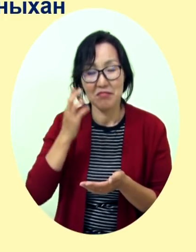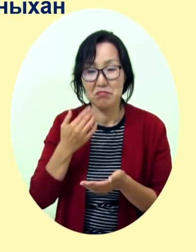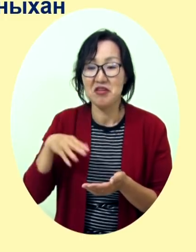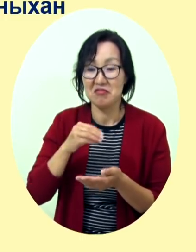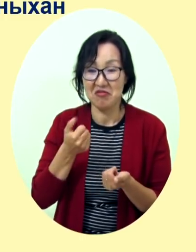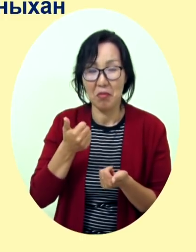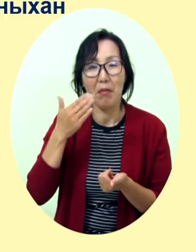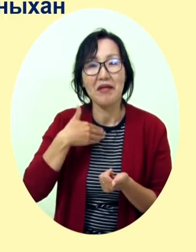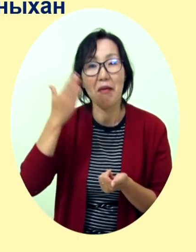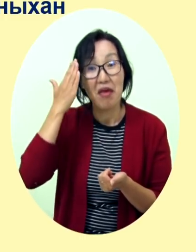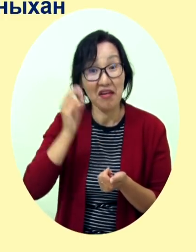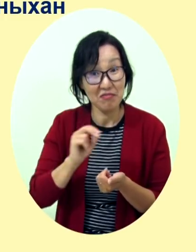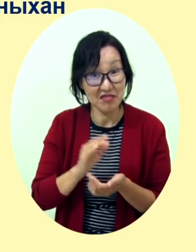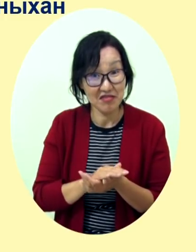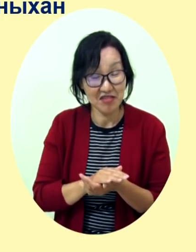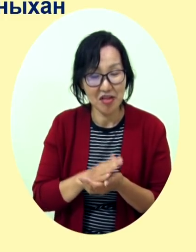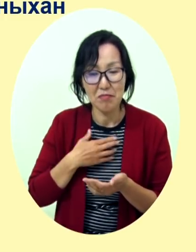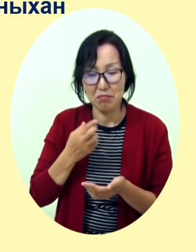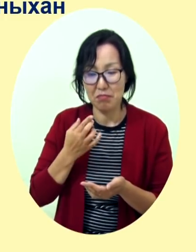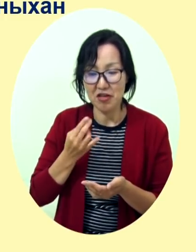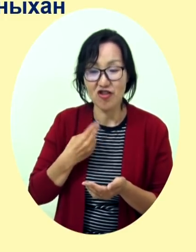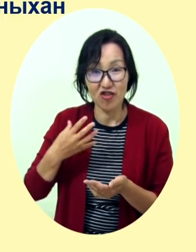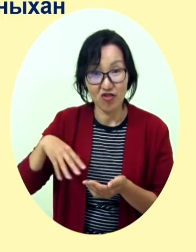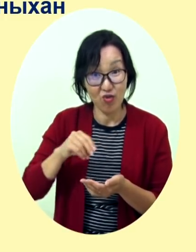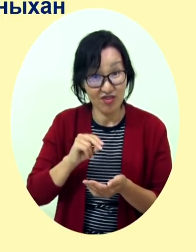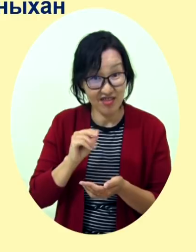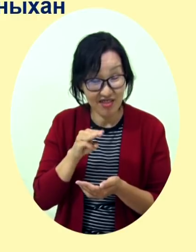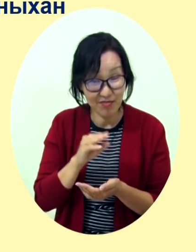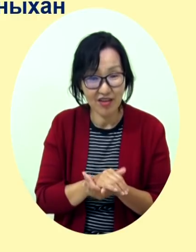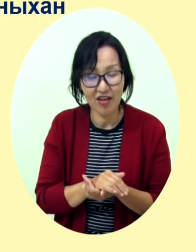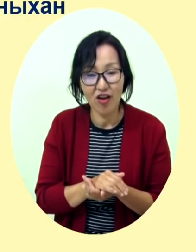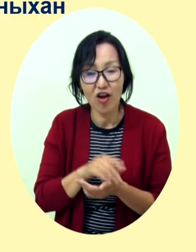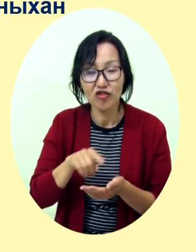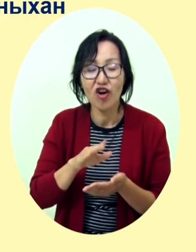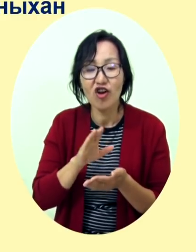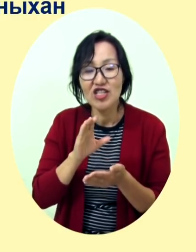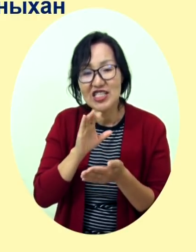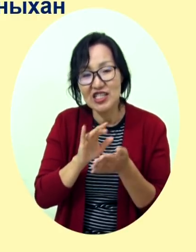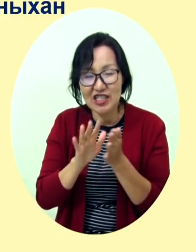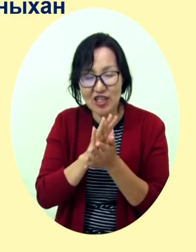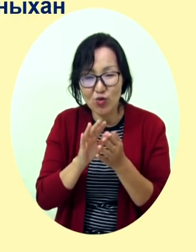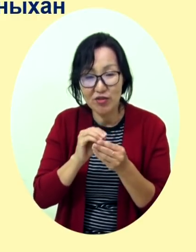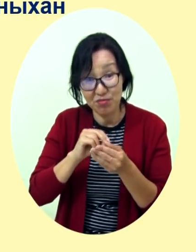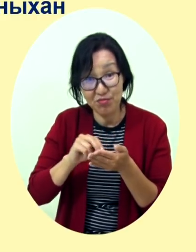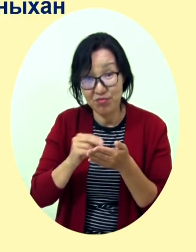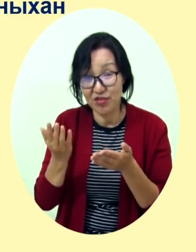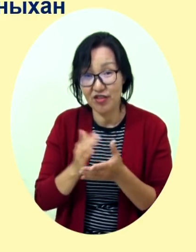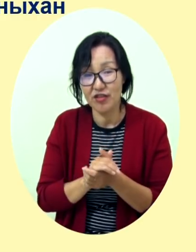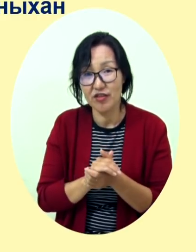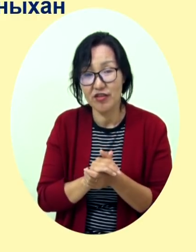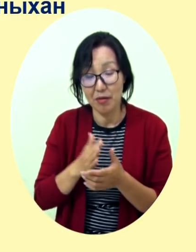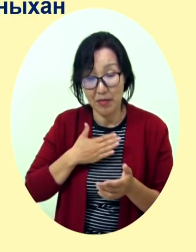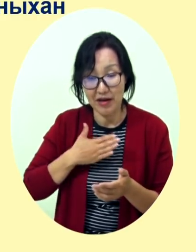байр гэсэн сэдвийг бид гэж сольж оруулж өгсөн байна. За, одоо тэгвэл сэрүүлэн бичсэн ихэ бүгдээрээ хамтдаа уншия